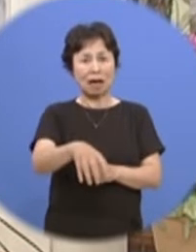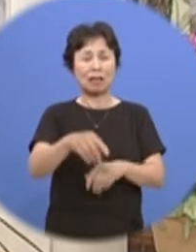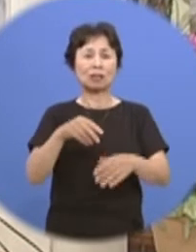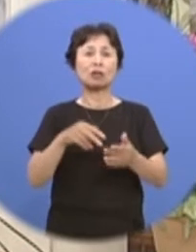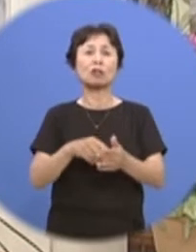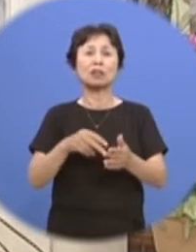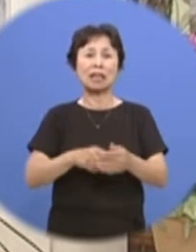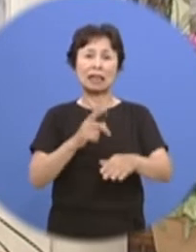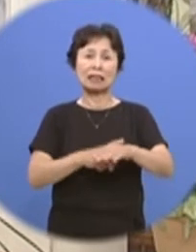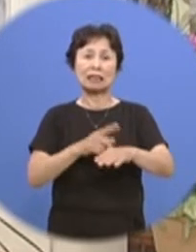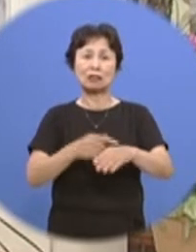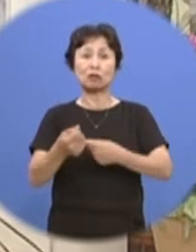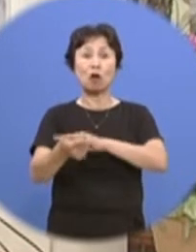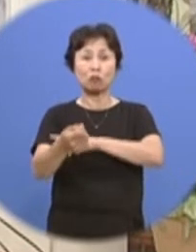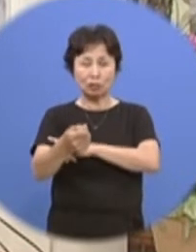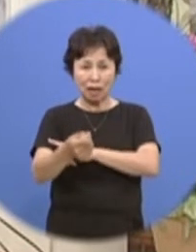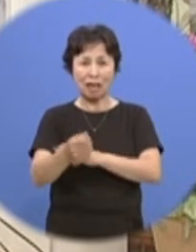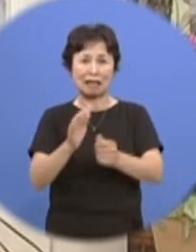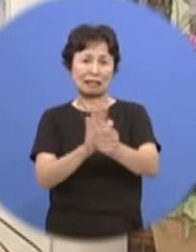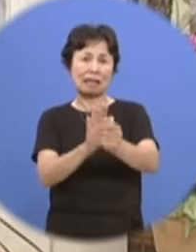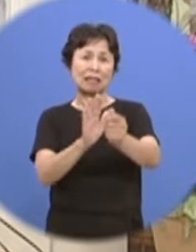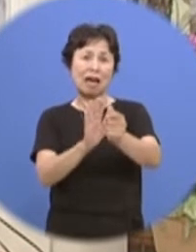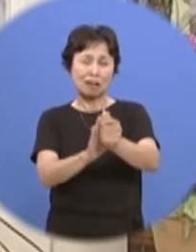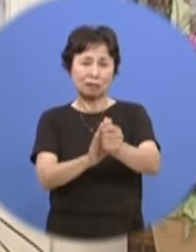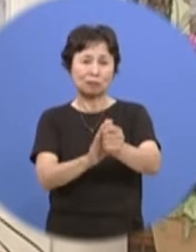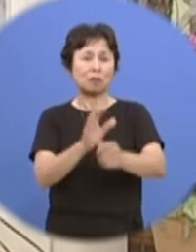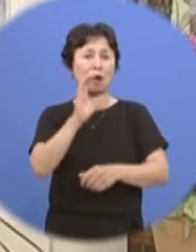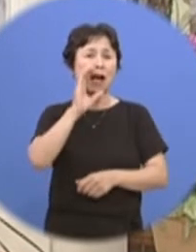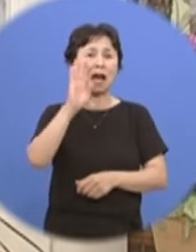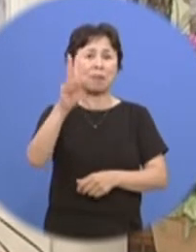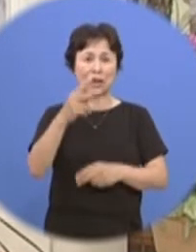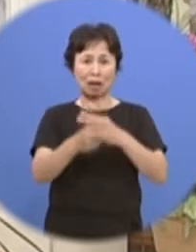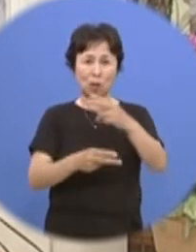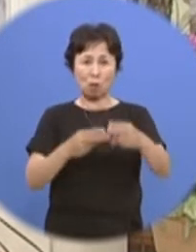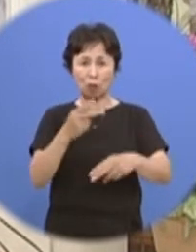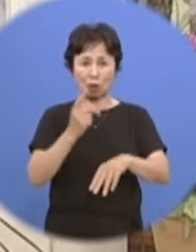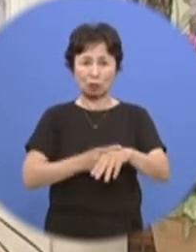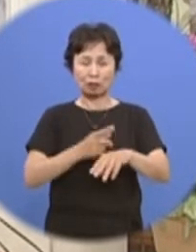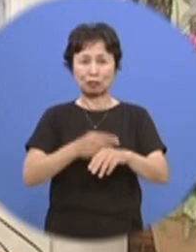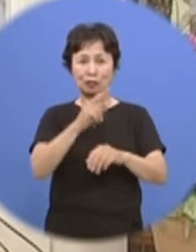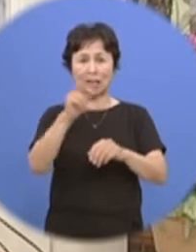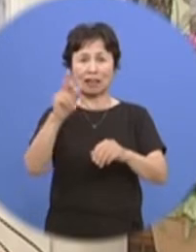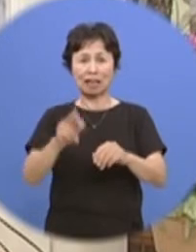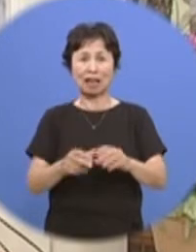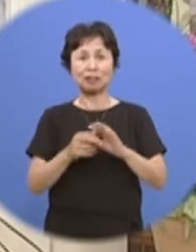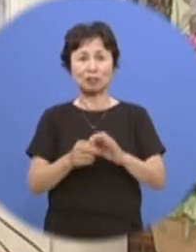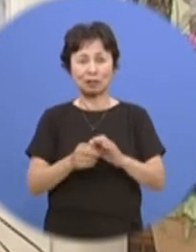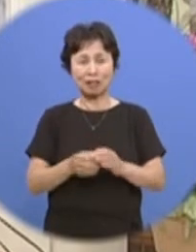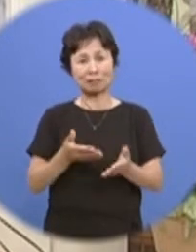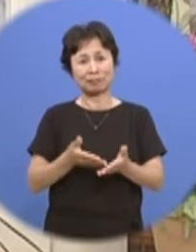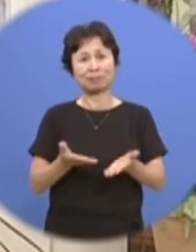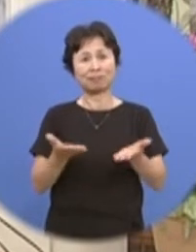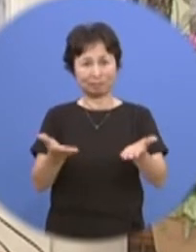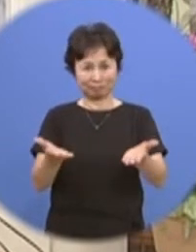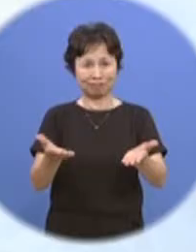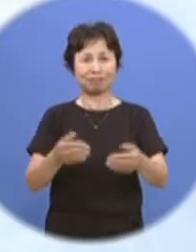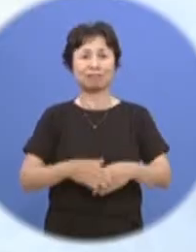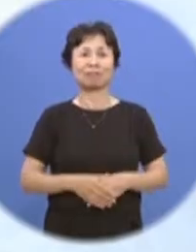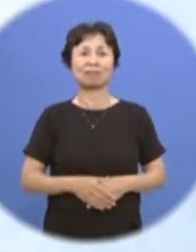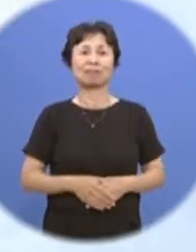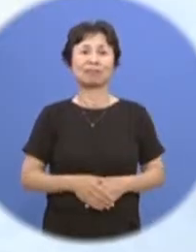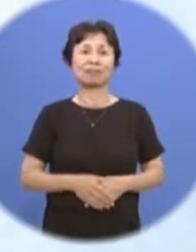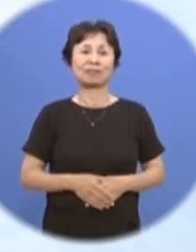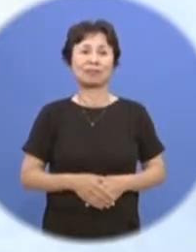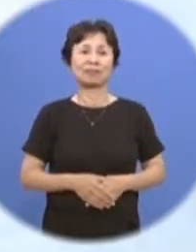える和歌山県工業技術センターについてご紹介します。こちらをご覧ください。